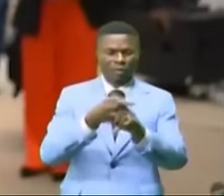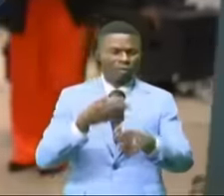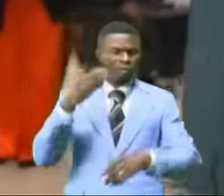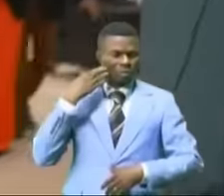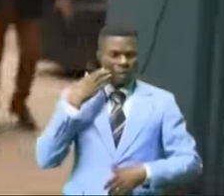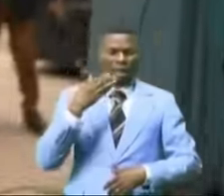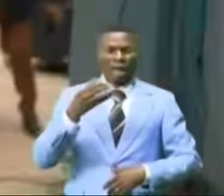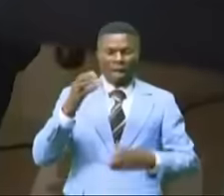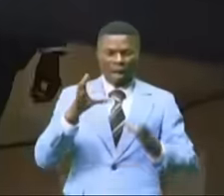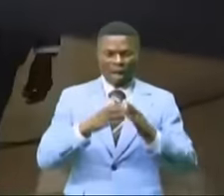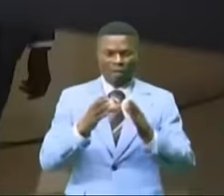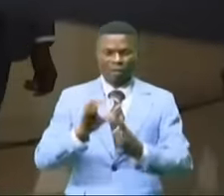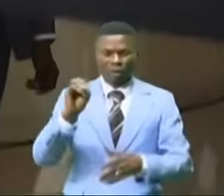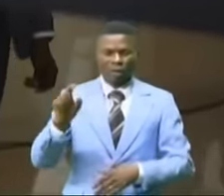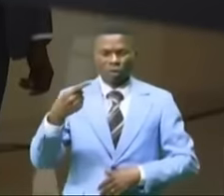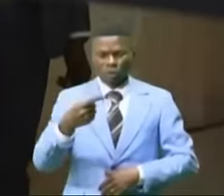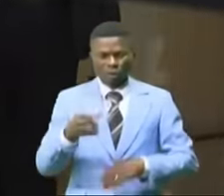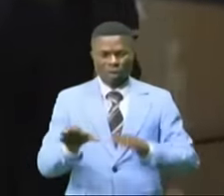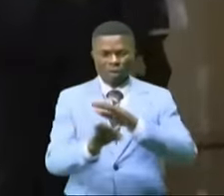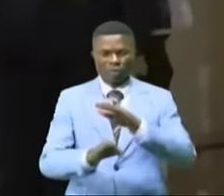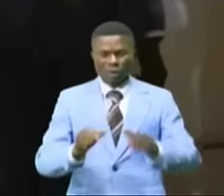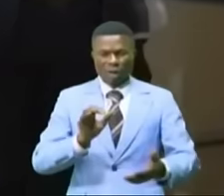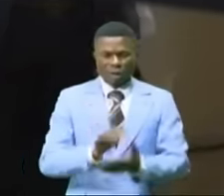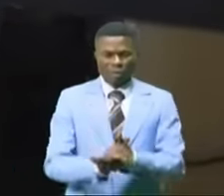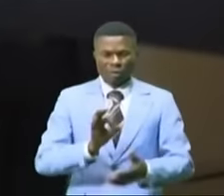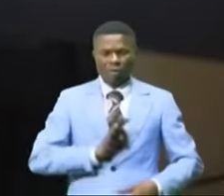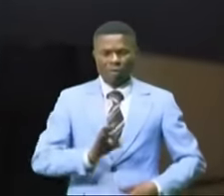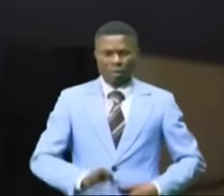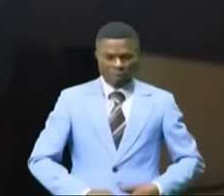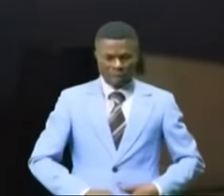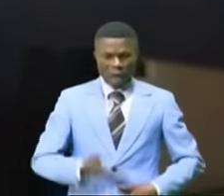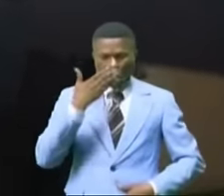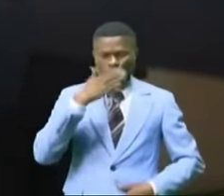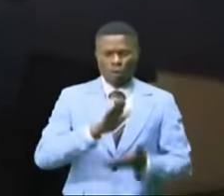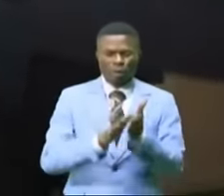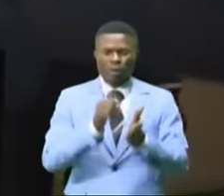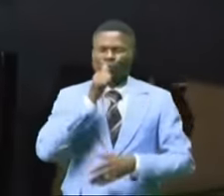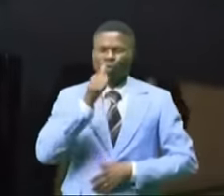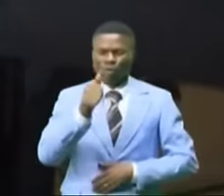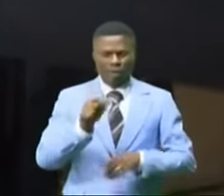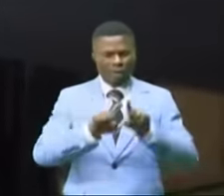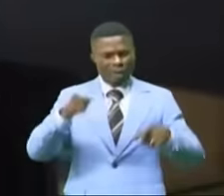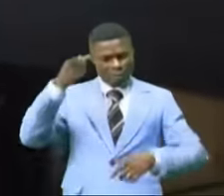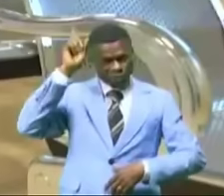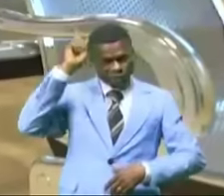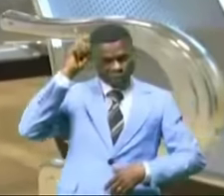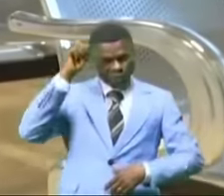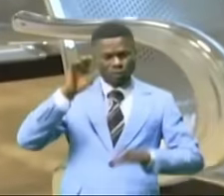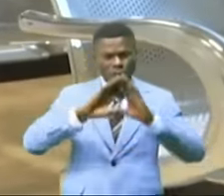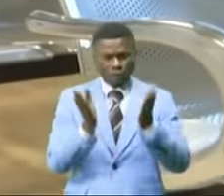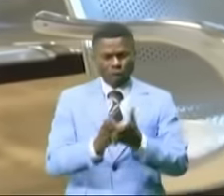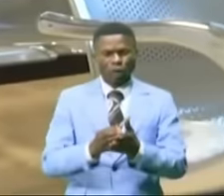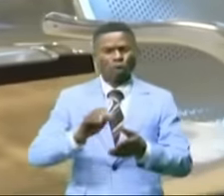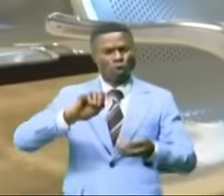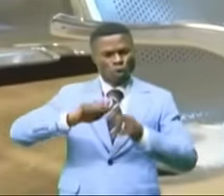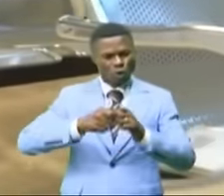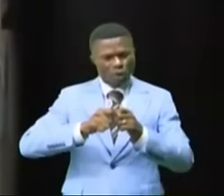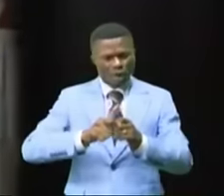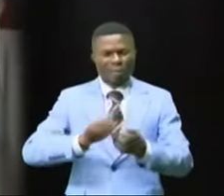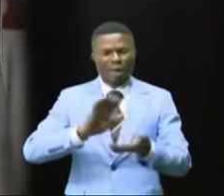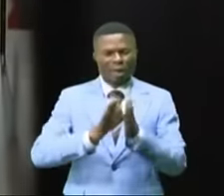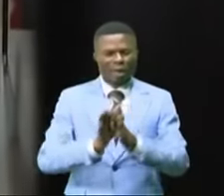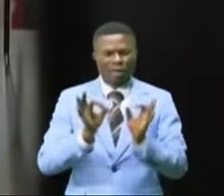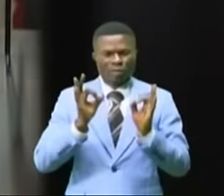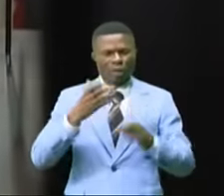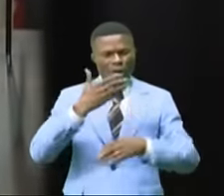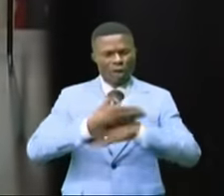Tshisekedi, l'hôpital porte désormais une nouvelle robe, la plus belle. Tout a été refait, de la salle d'attente en passant par